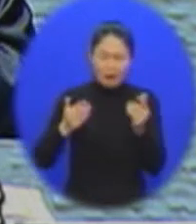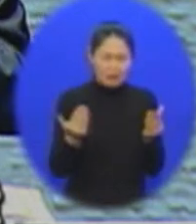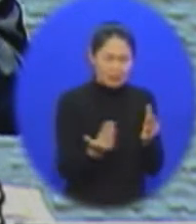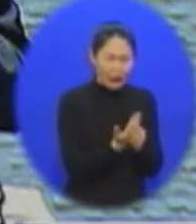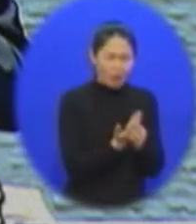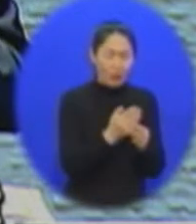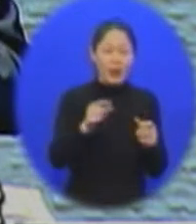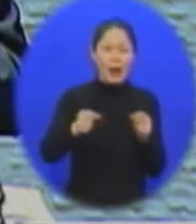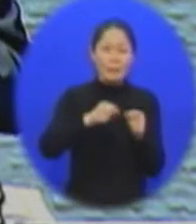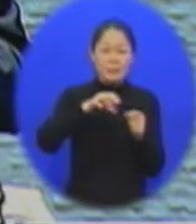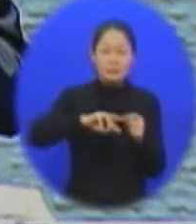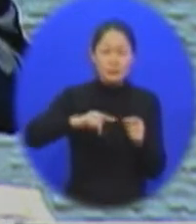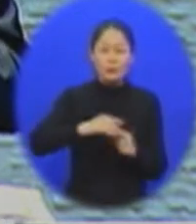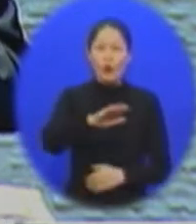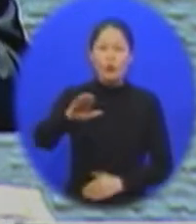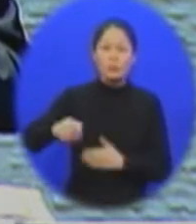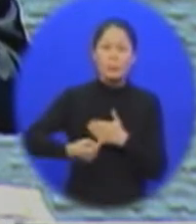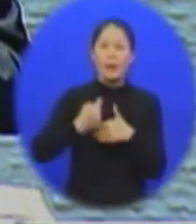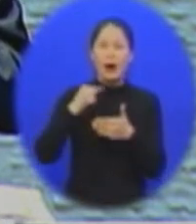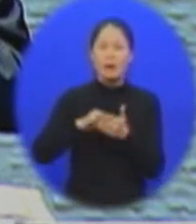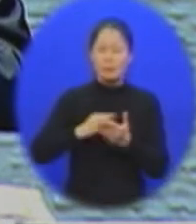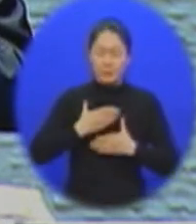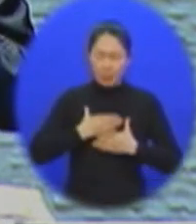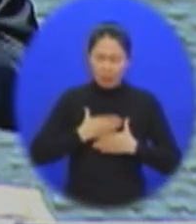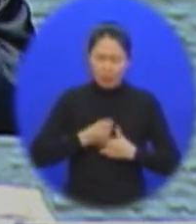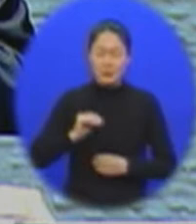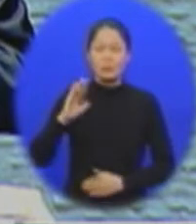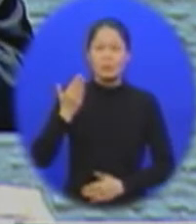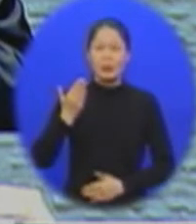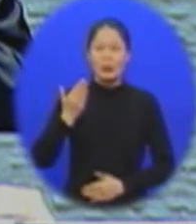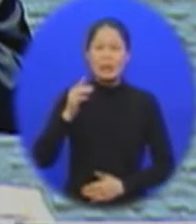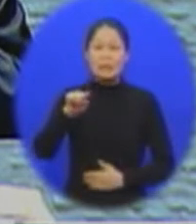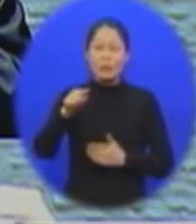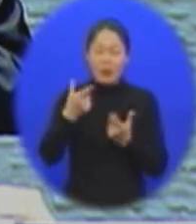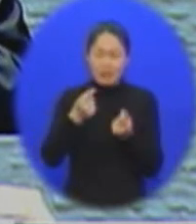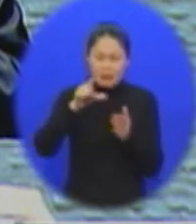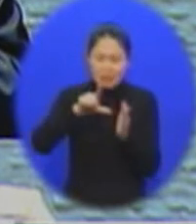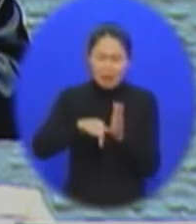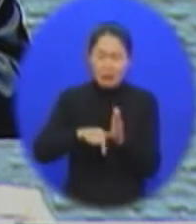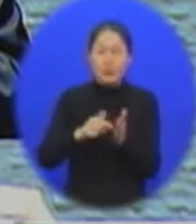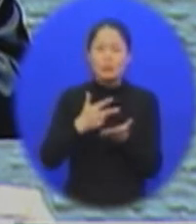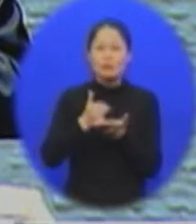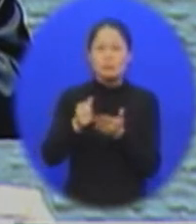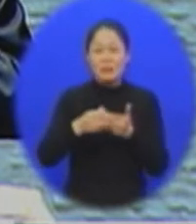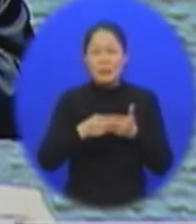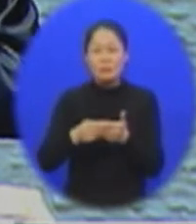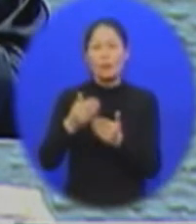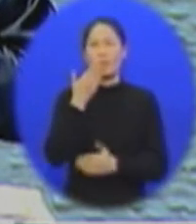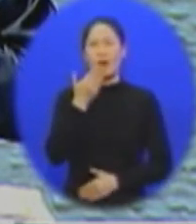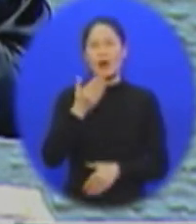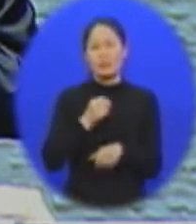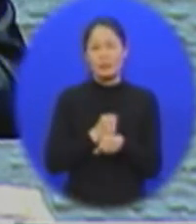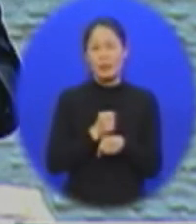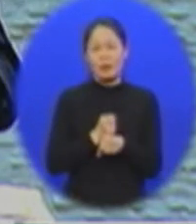여러분의 마음이 병 안 해요 그래야 주님의 인도를 받을 수 있는 거예요